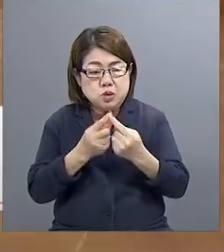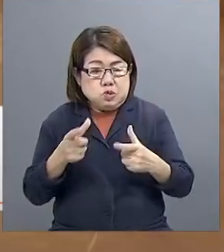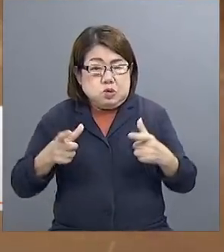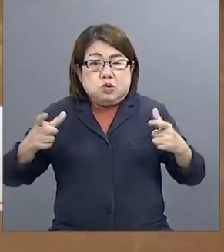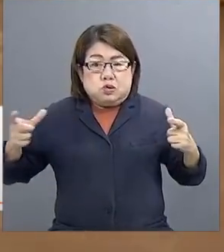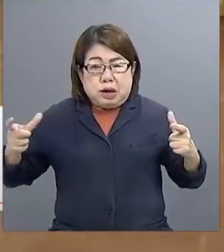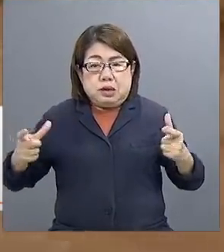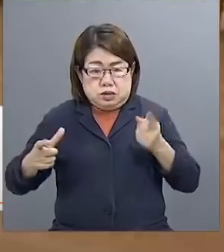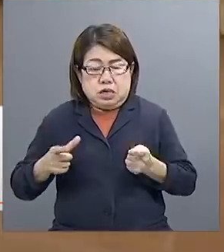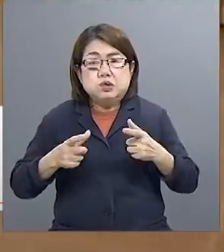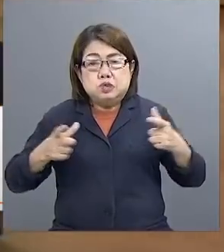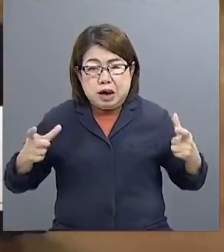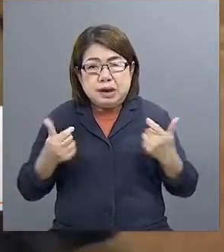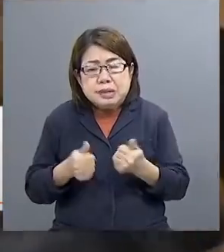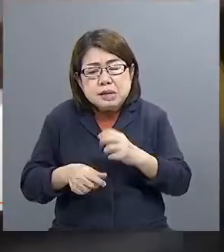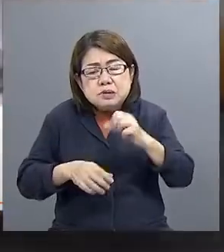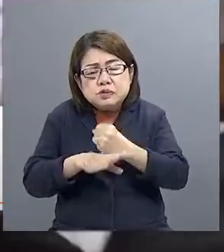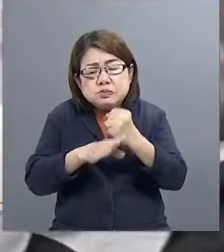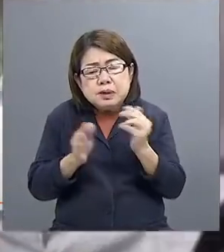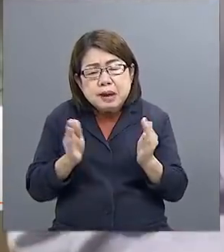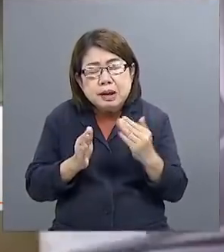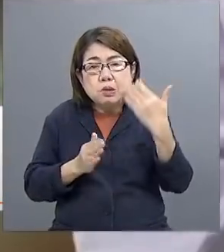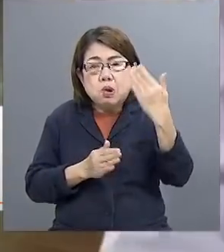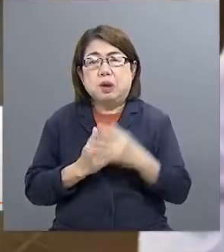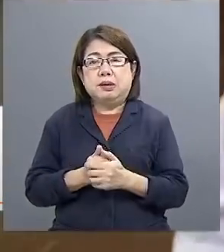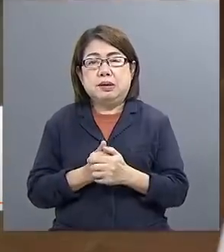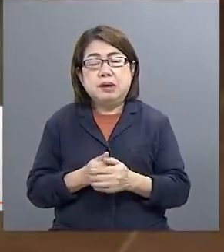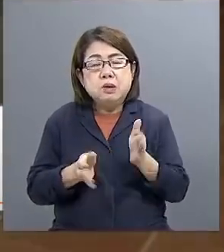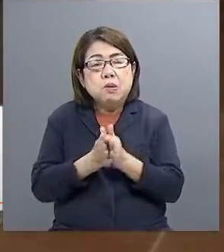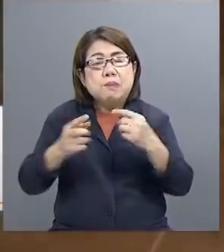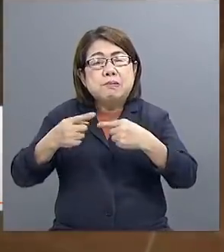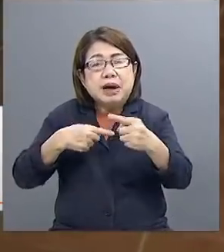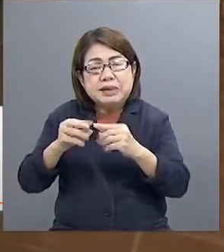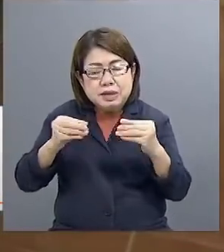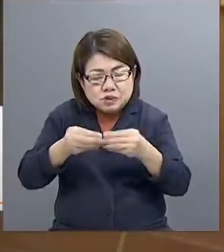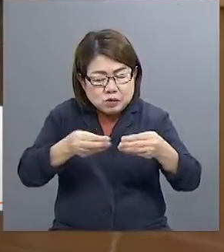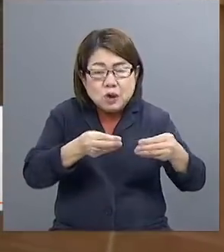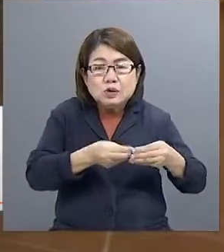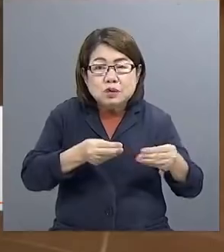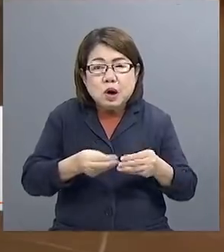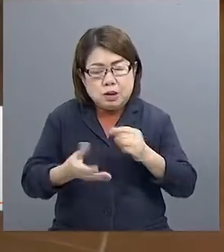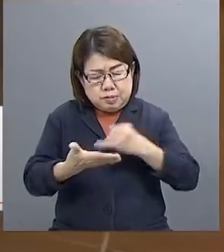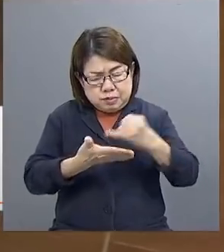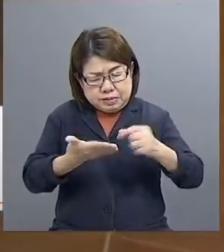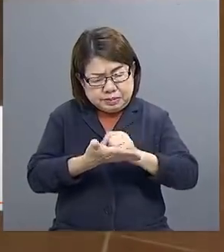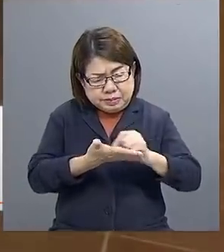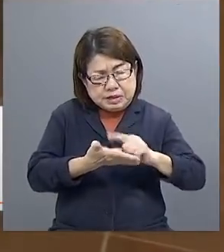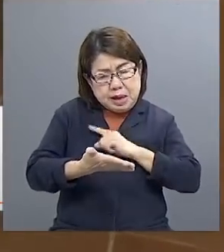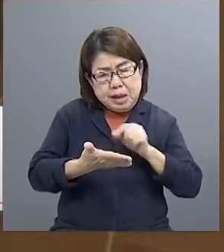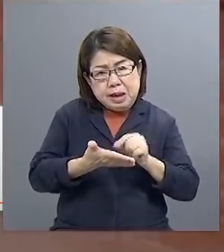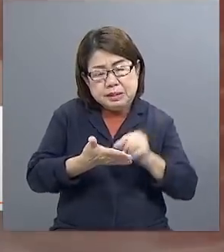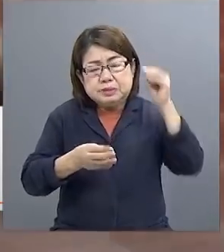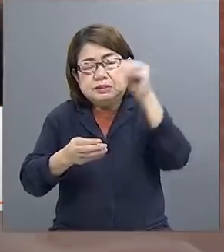นวัตกรรมขนาดนี้แล้วก็เอามาประกอบกับชิ้นพลาสติกเลโก้แล้วเขียนโปรแกรมเองด้วยนะเข้าไปในหุ่นยนต์